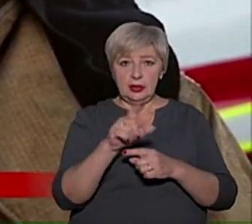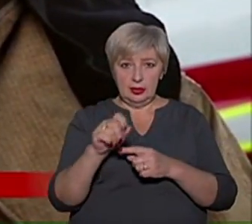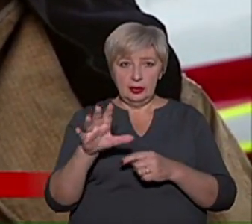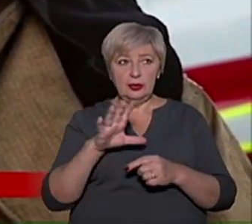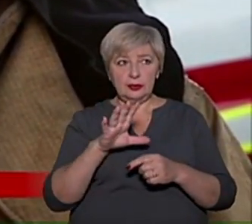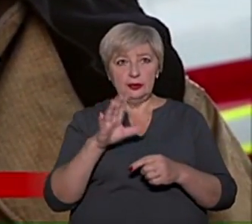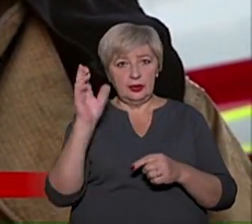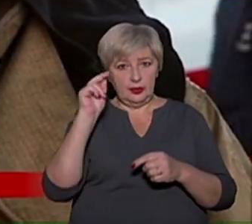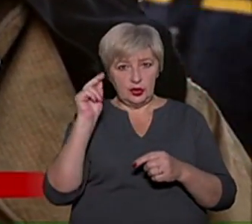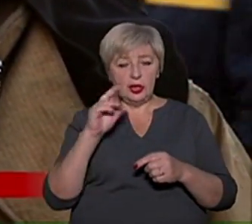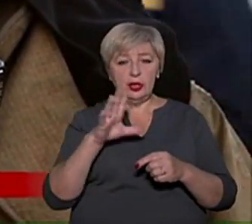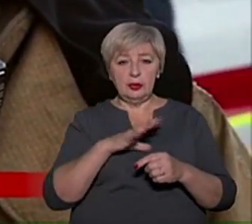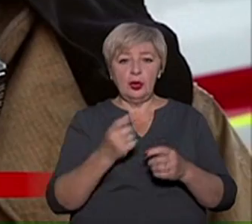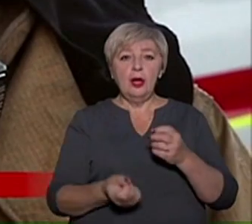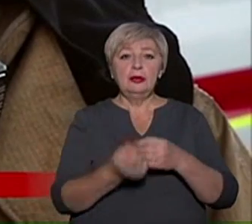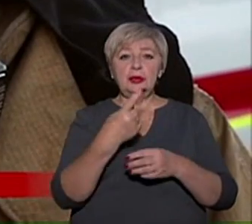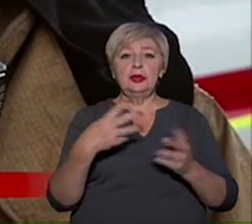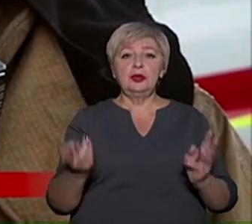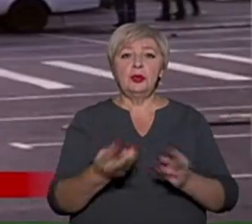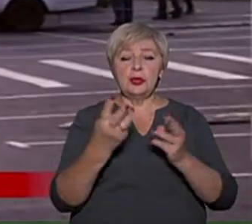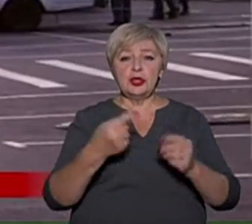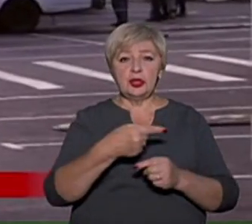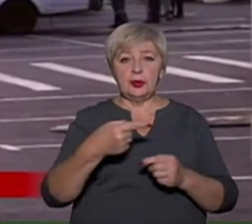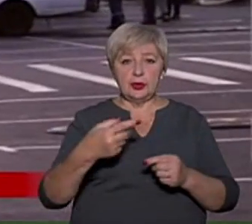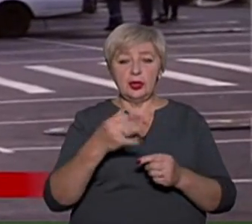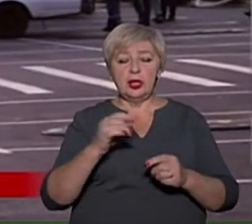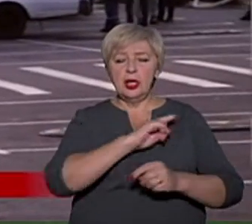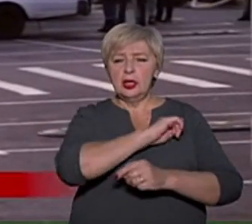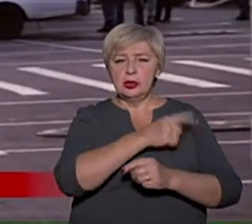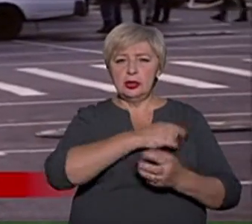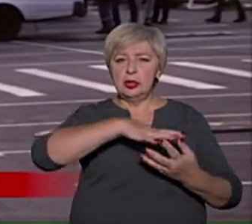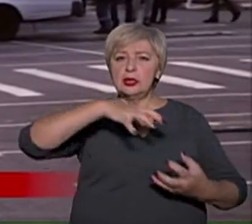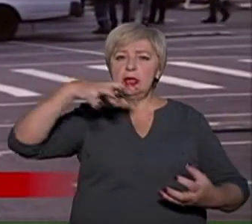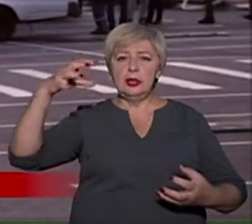виникнення пожежі на першому поверсі та сильне задимлення другого поверху.